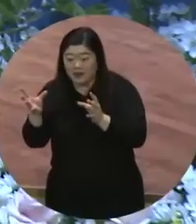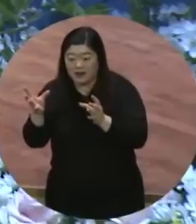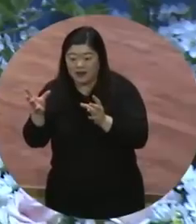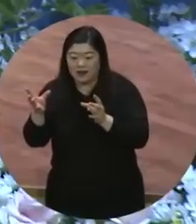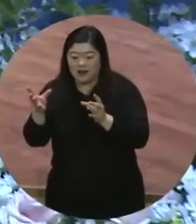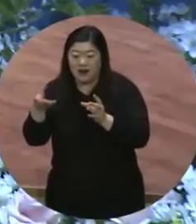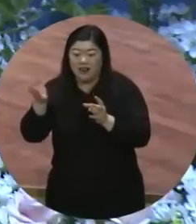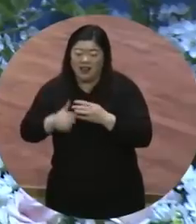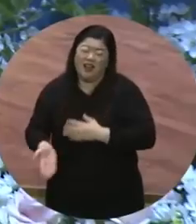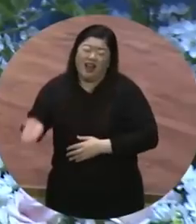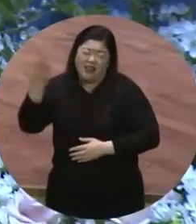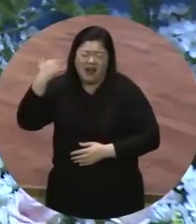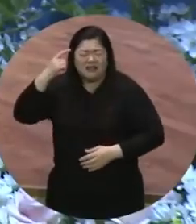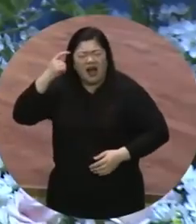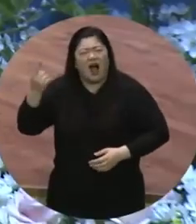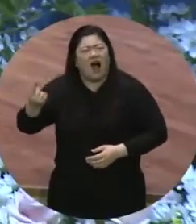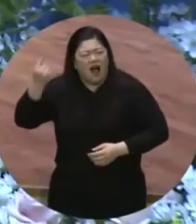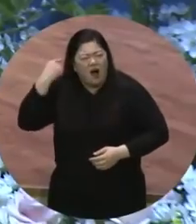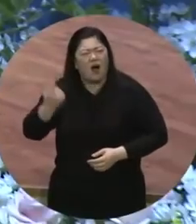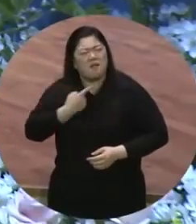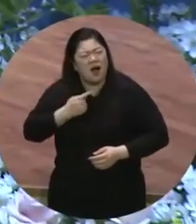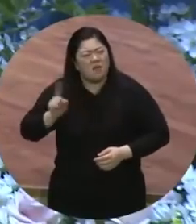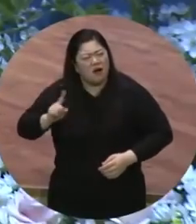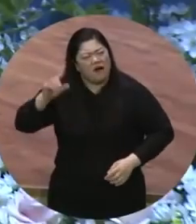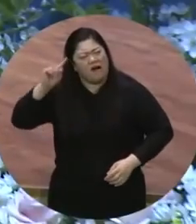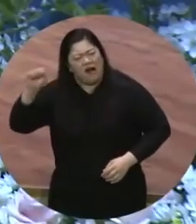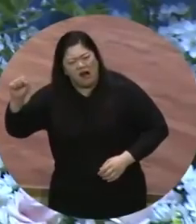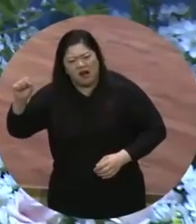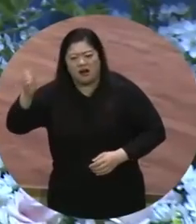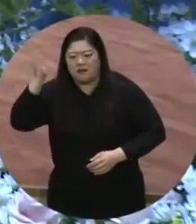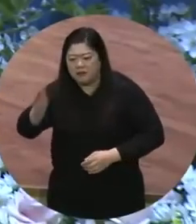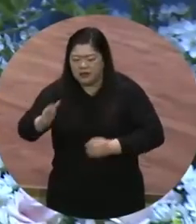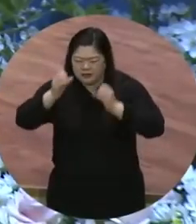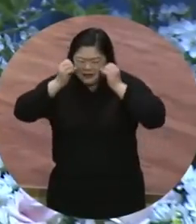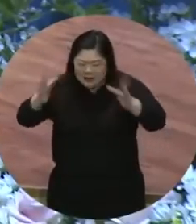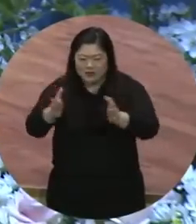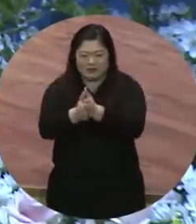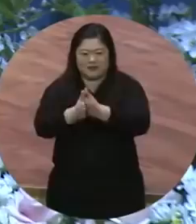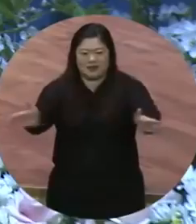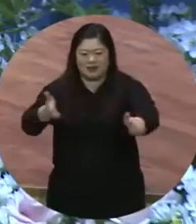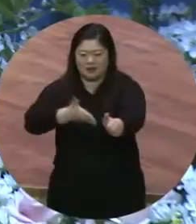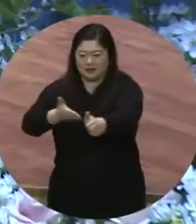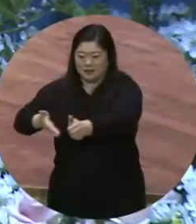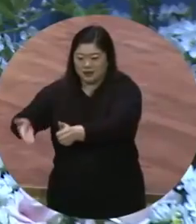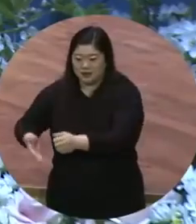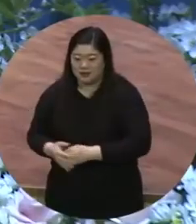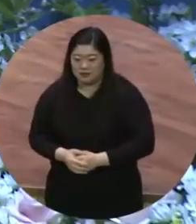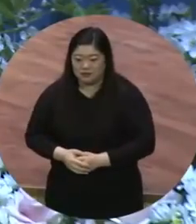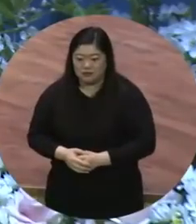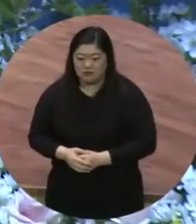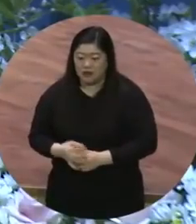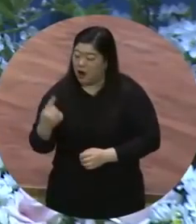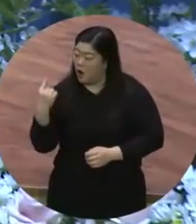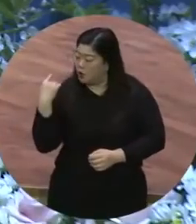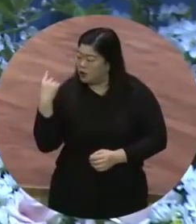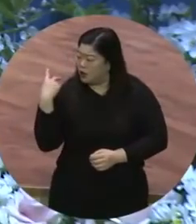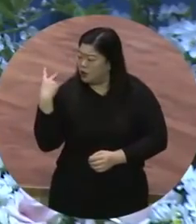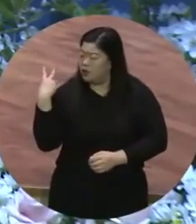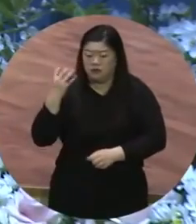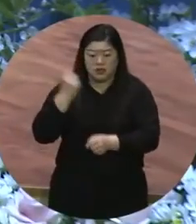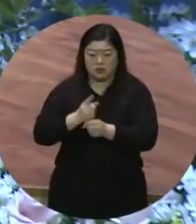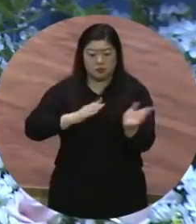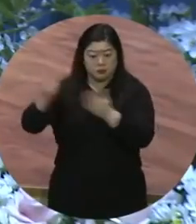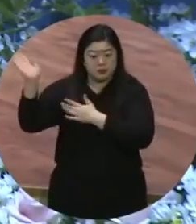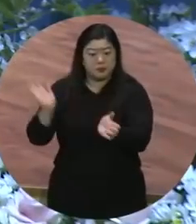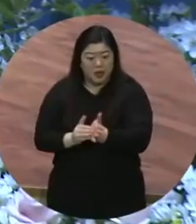삶, 새로운 다짐과 새로운 결단과 새로운 시작이 되어지길 바랍니다. 이전 것은 지나갔어요. 자, 오늘부터 새롭게